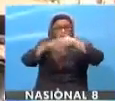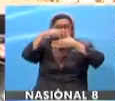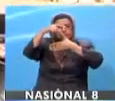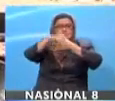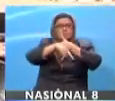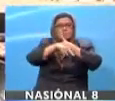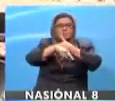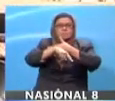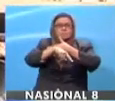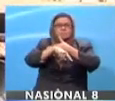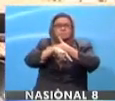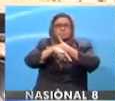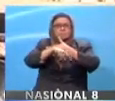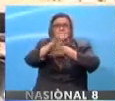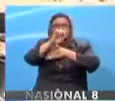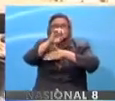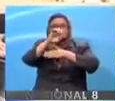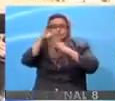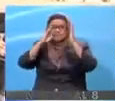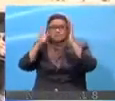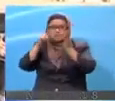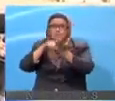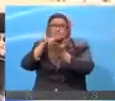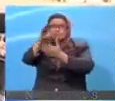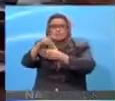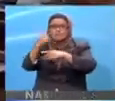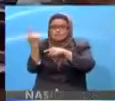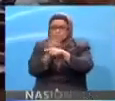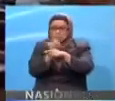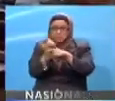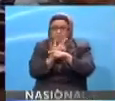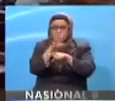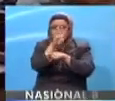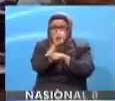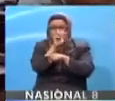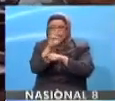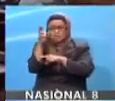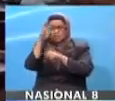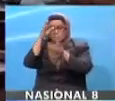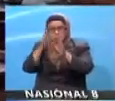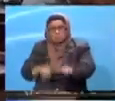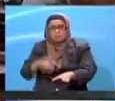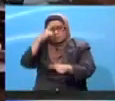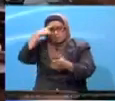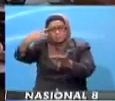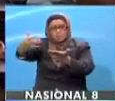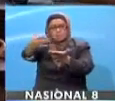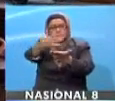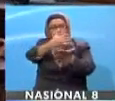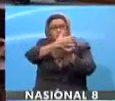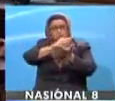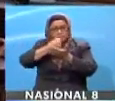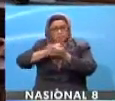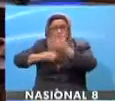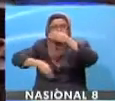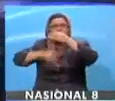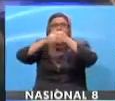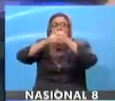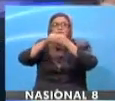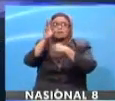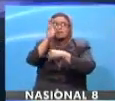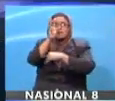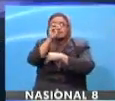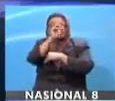400,000 orang supaya mereka dapat memperoleh pendapatan tambahan RM6,000 setahun menjelang 2020.